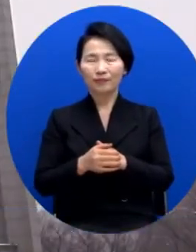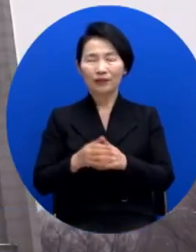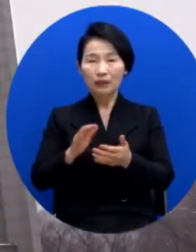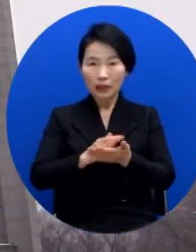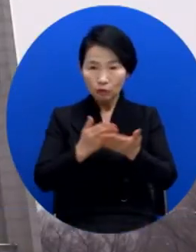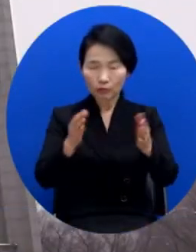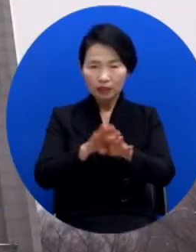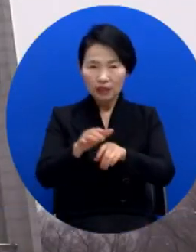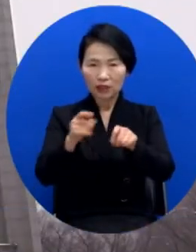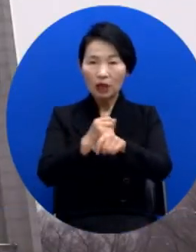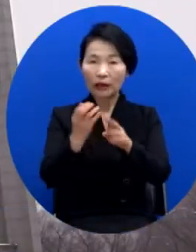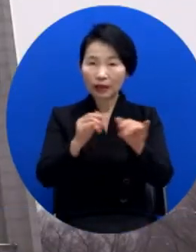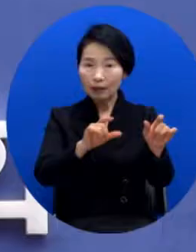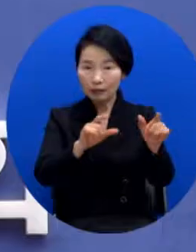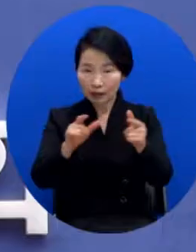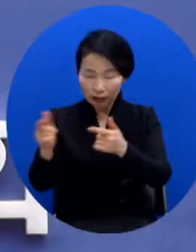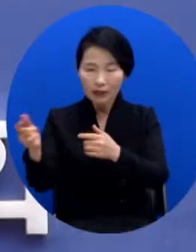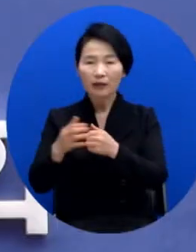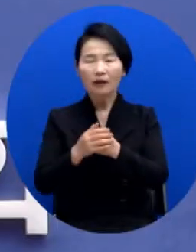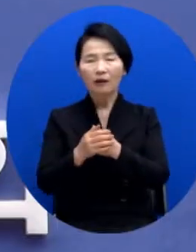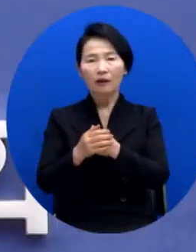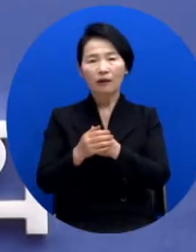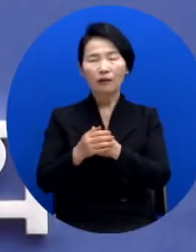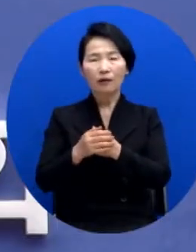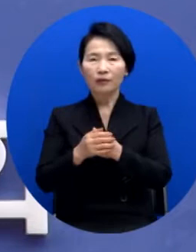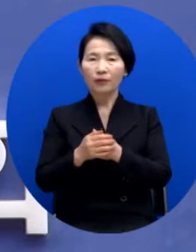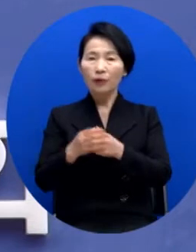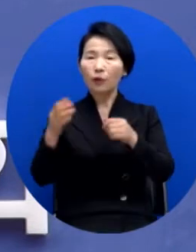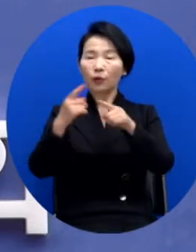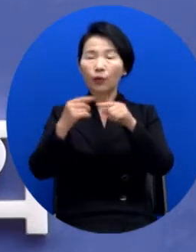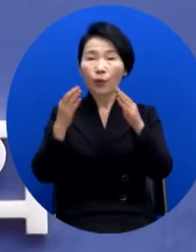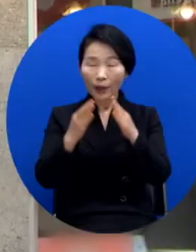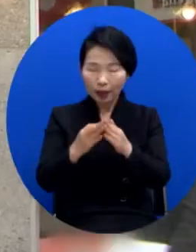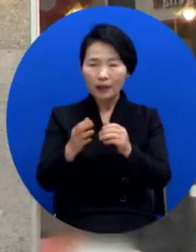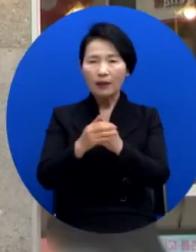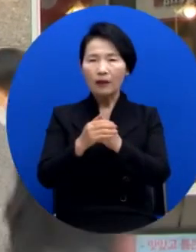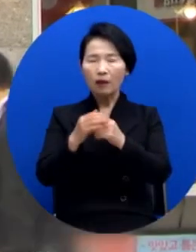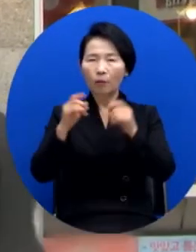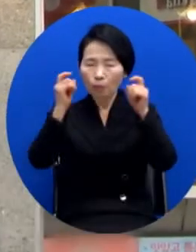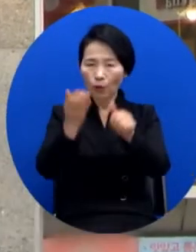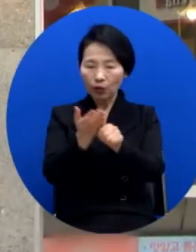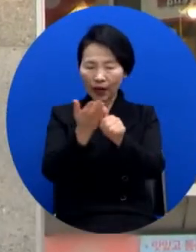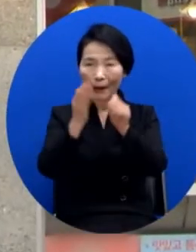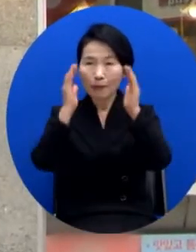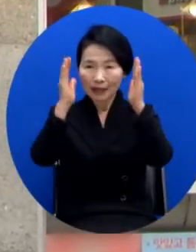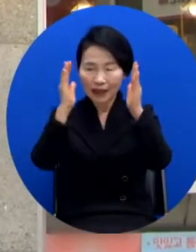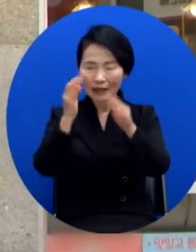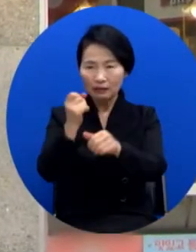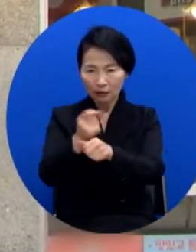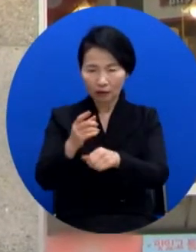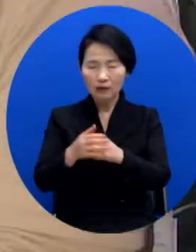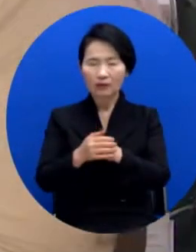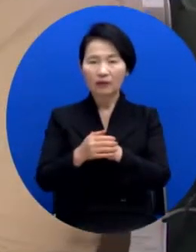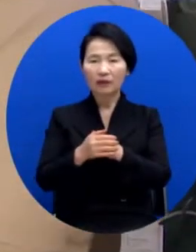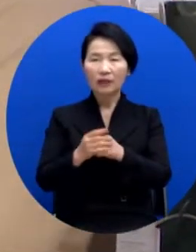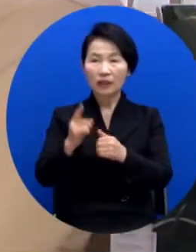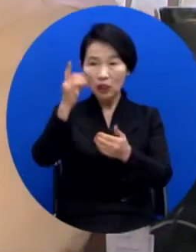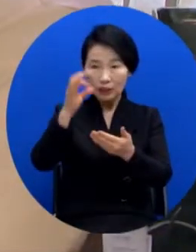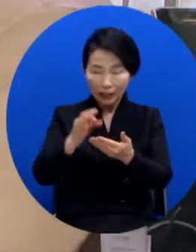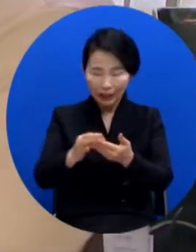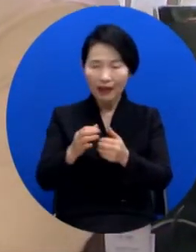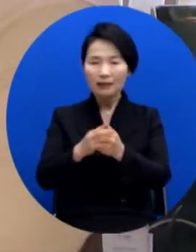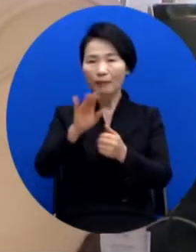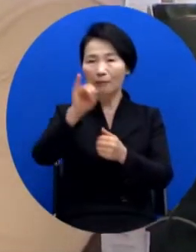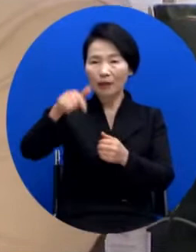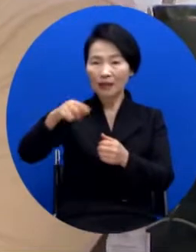나눔을 실천하는 이들에게 영향을 주는건 교회의 목회 방향 써 천안 백석대학교 회가 나눔 운동에 열심인 이유는